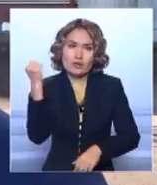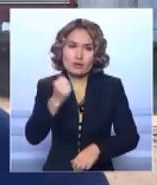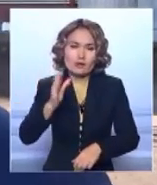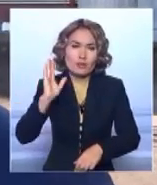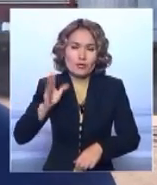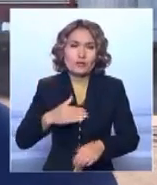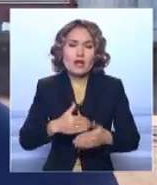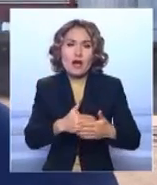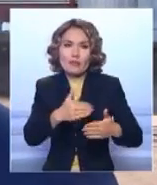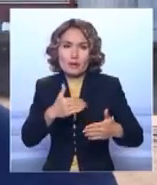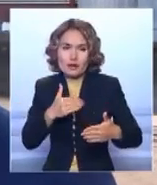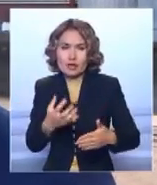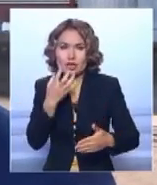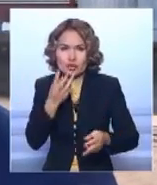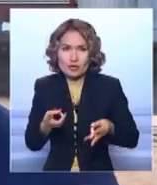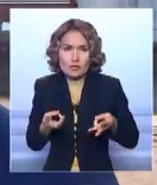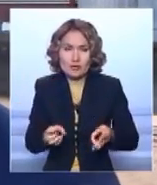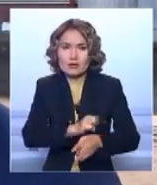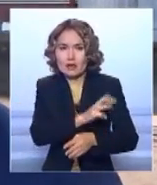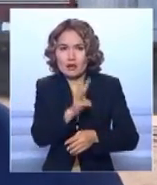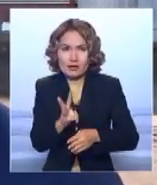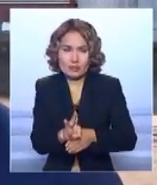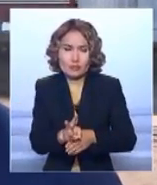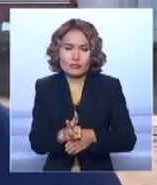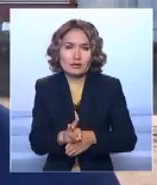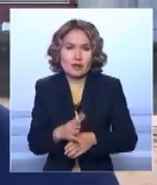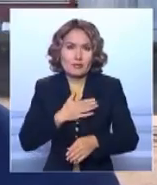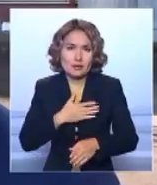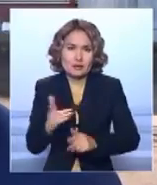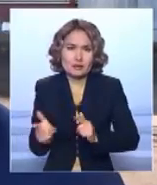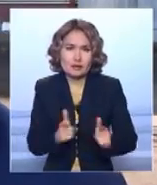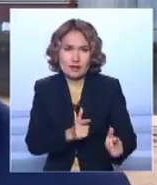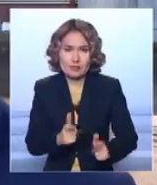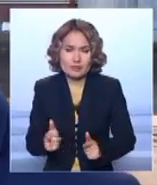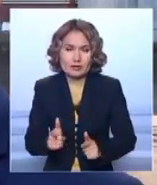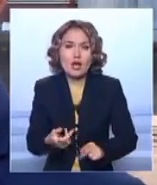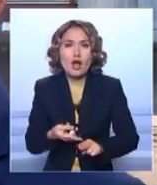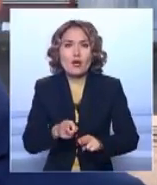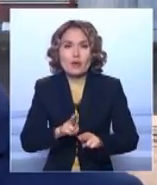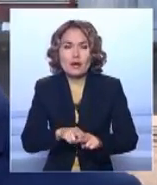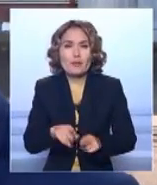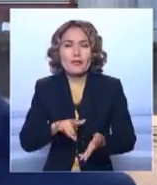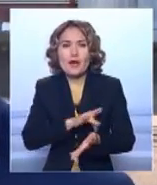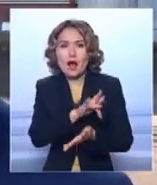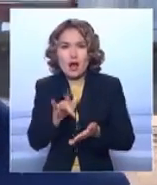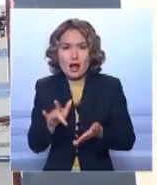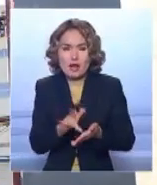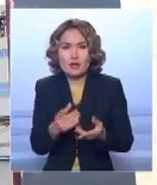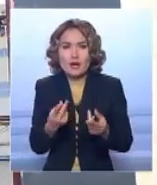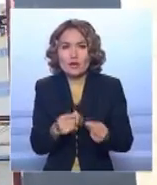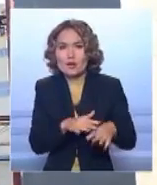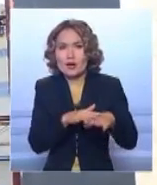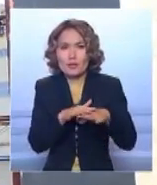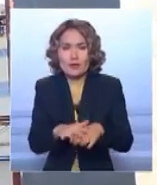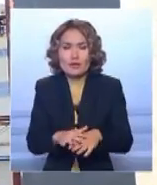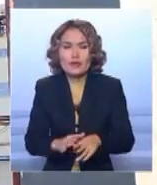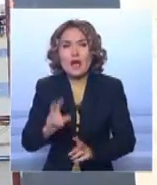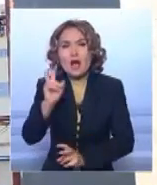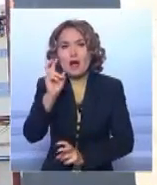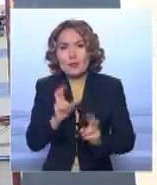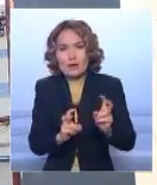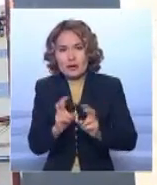туындап жатса, кез келген уақытта жылу беруге сақадай саймыз. Биыл қала бюджетінен жылу коммун энерго